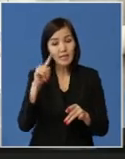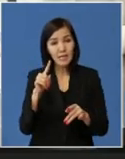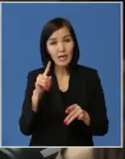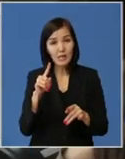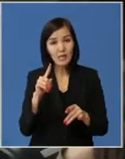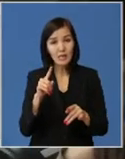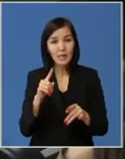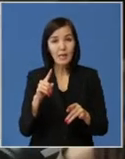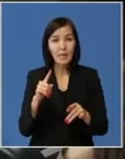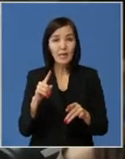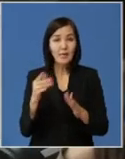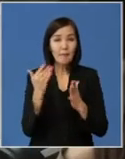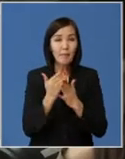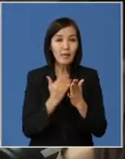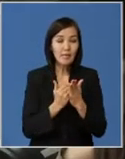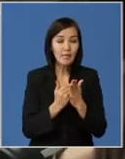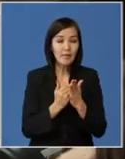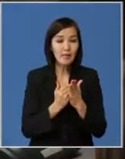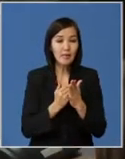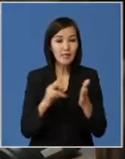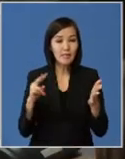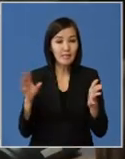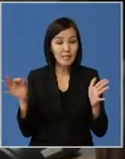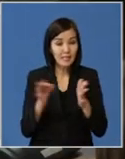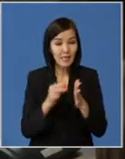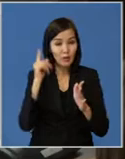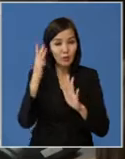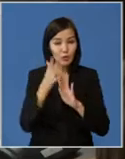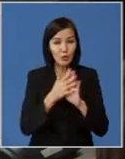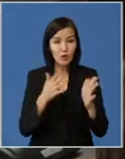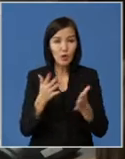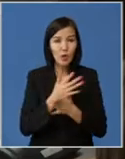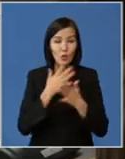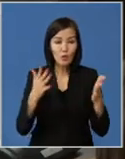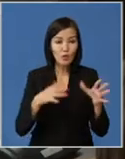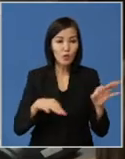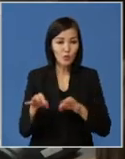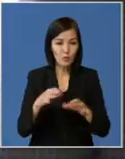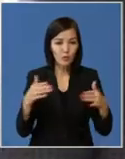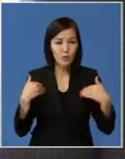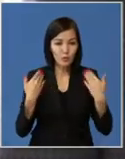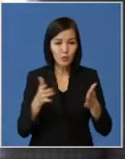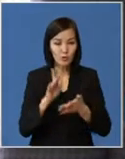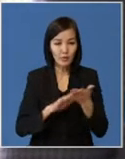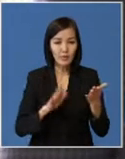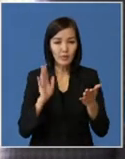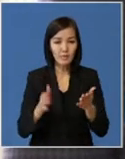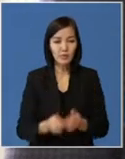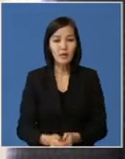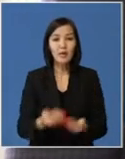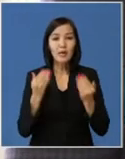Демек, бағдарлама мен мақсатын терең түсінсе, тараптардан талай батыл жобалар шығары анық дейді. Қазіргі